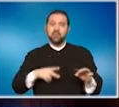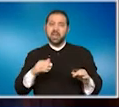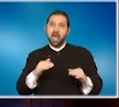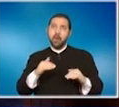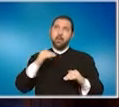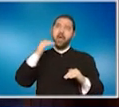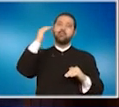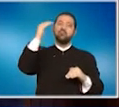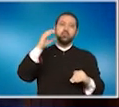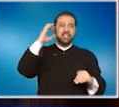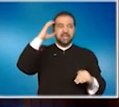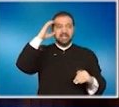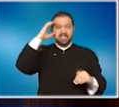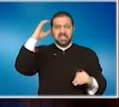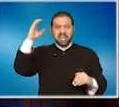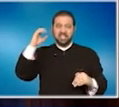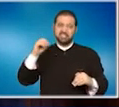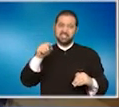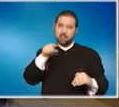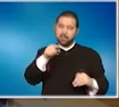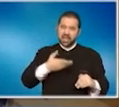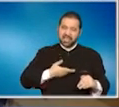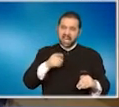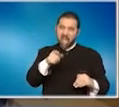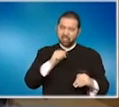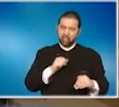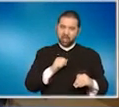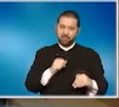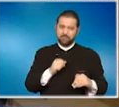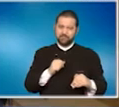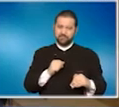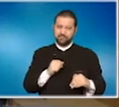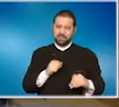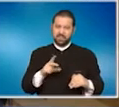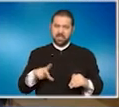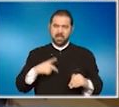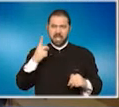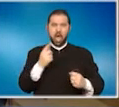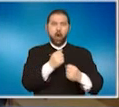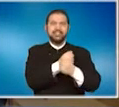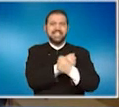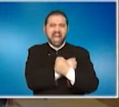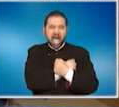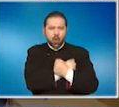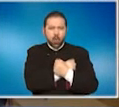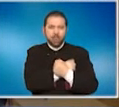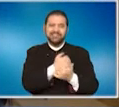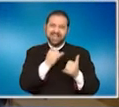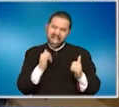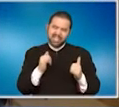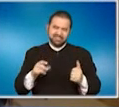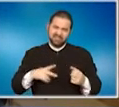mult de credință la părintele acela. Era o dragoste, că